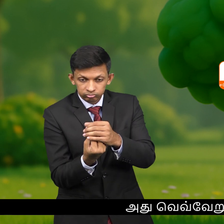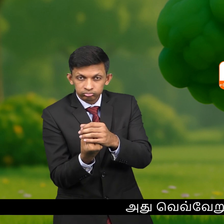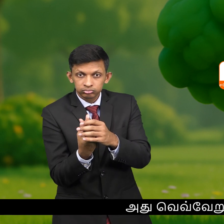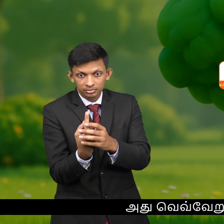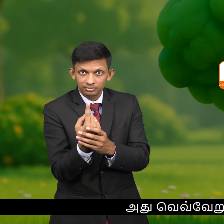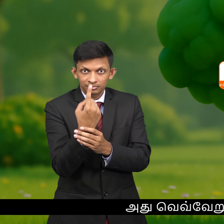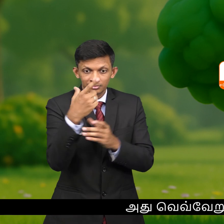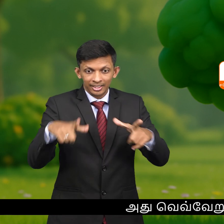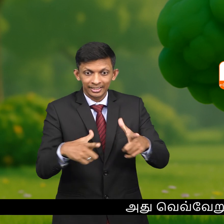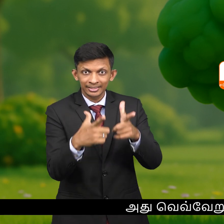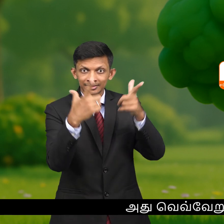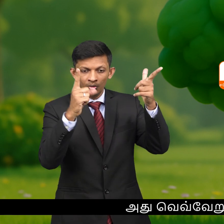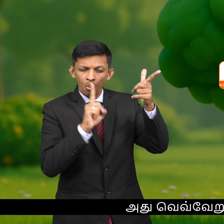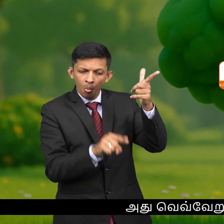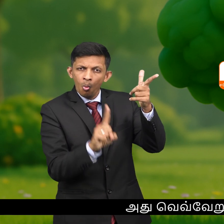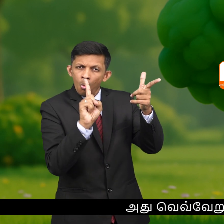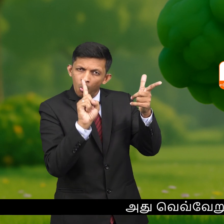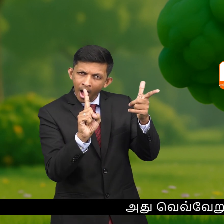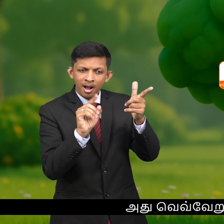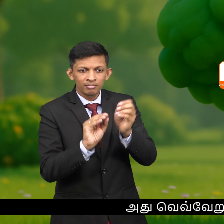அது வெவ்வேறு திசைகளில் வளரும்,